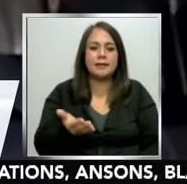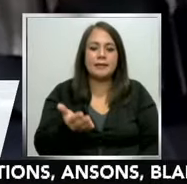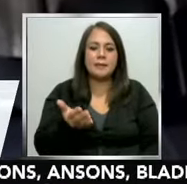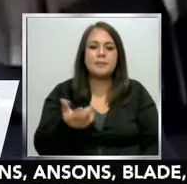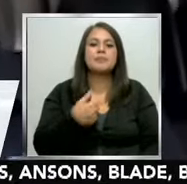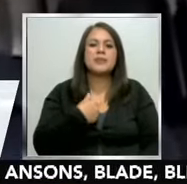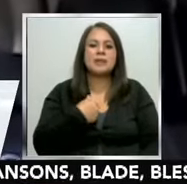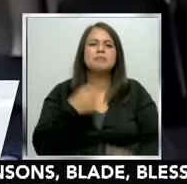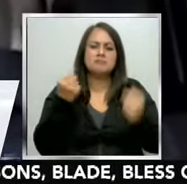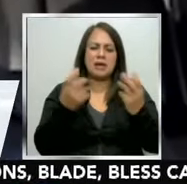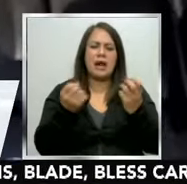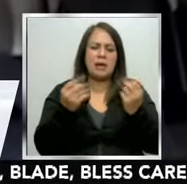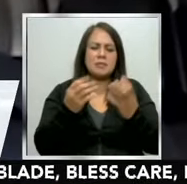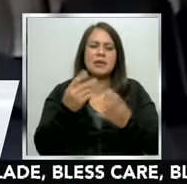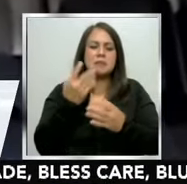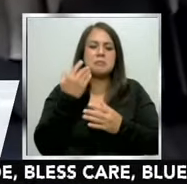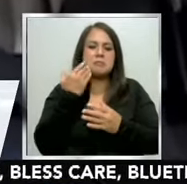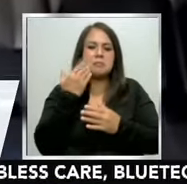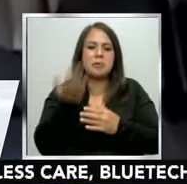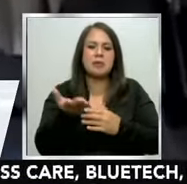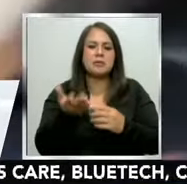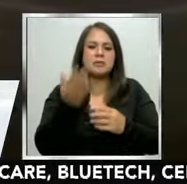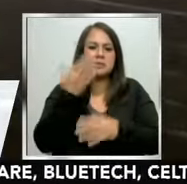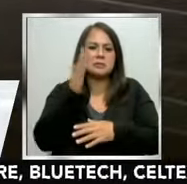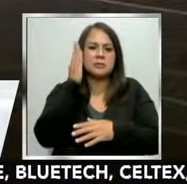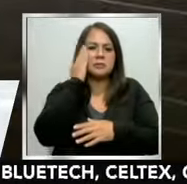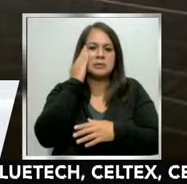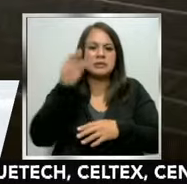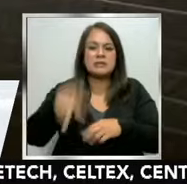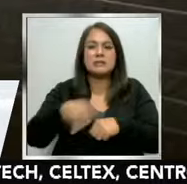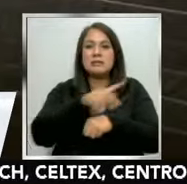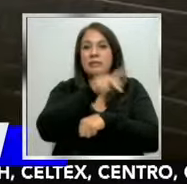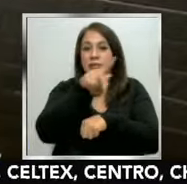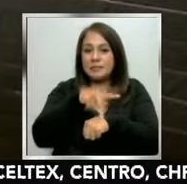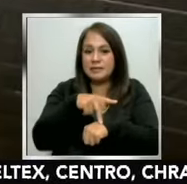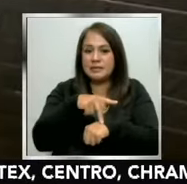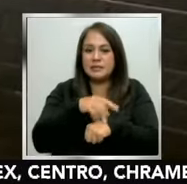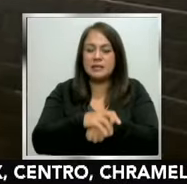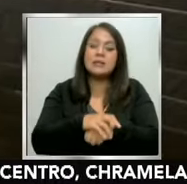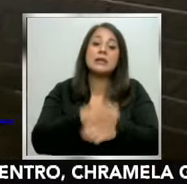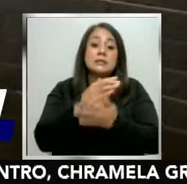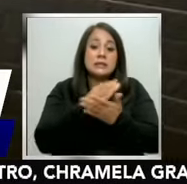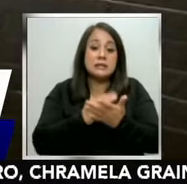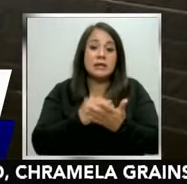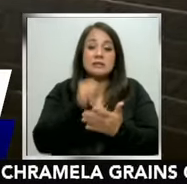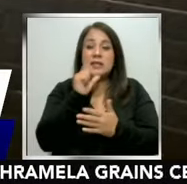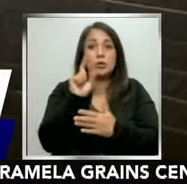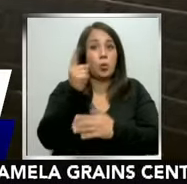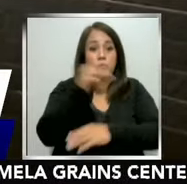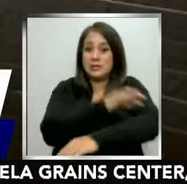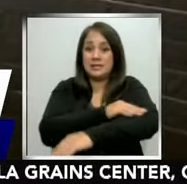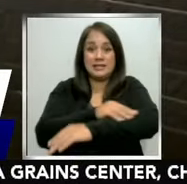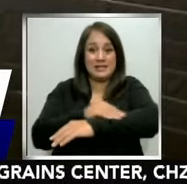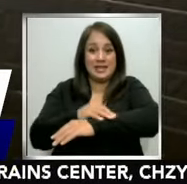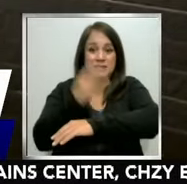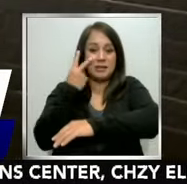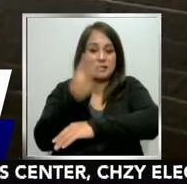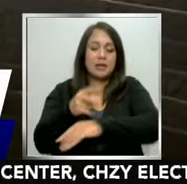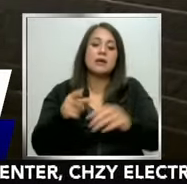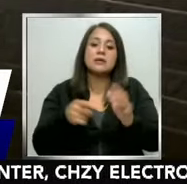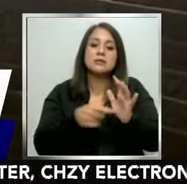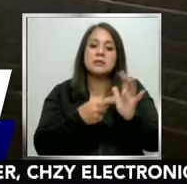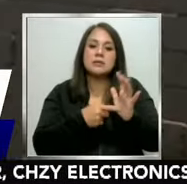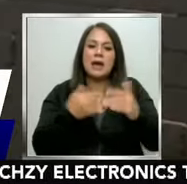deaths that we know of in the Philippines. In some cases, hindi lang sa skin ang manifestation. No, nagkakaroon ng